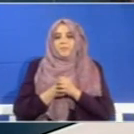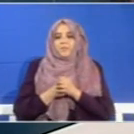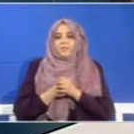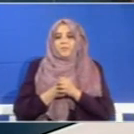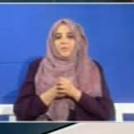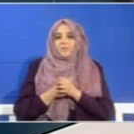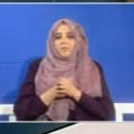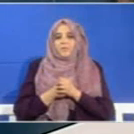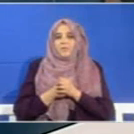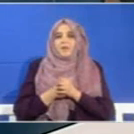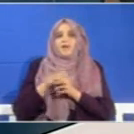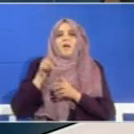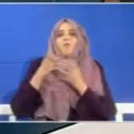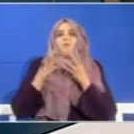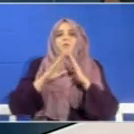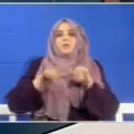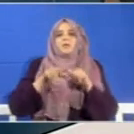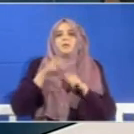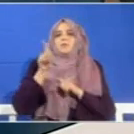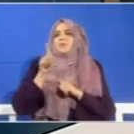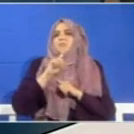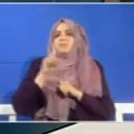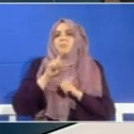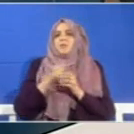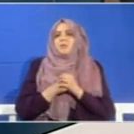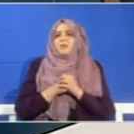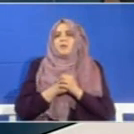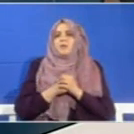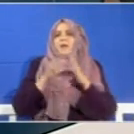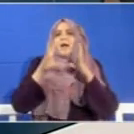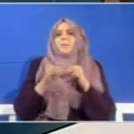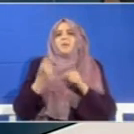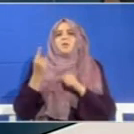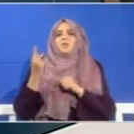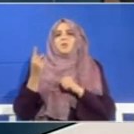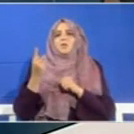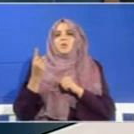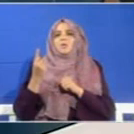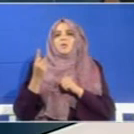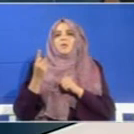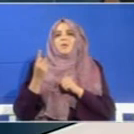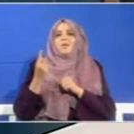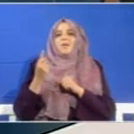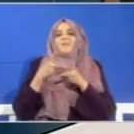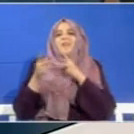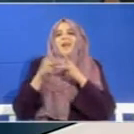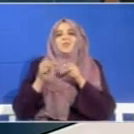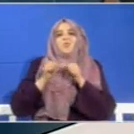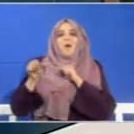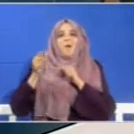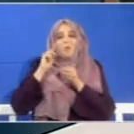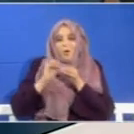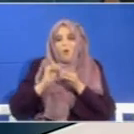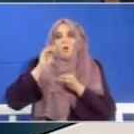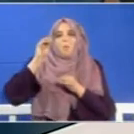باللي، قالت للماجستيرا قالت له باللي يسكنوا في العيون. تأجلت القضية ورجعوها لنا في العيون.